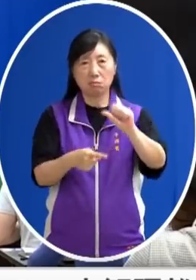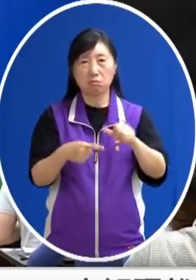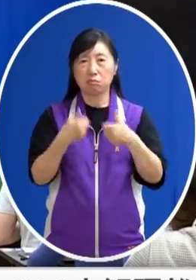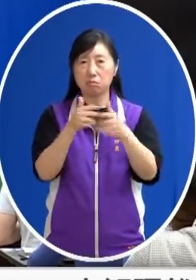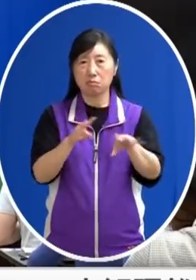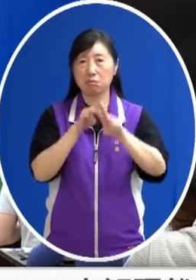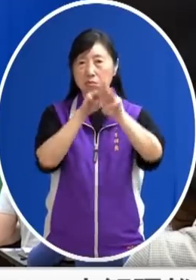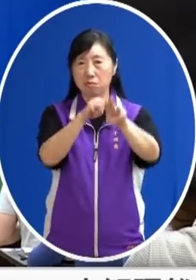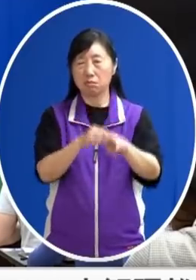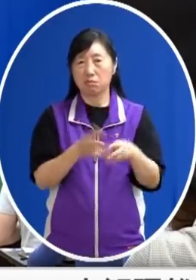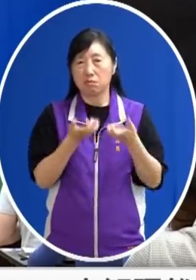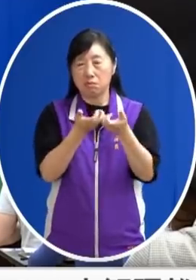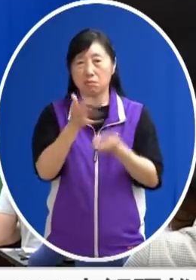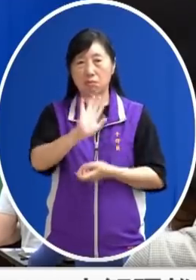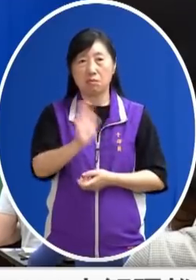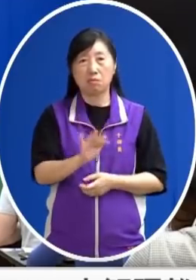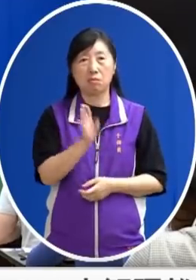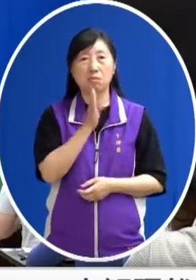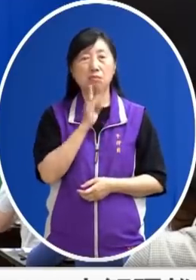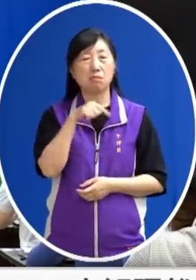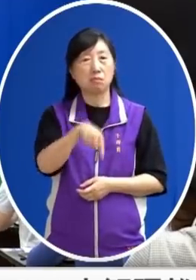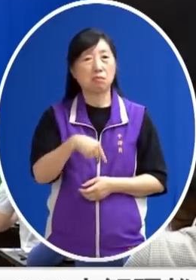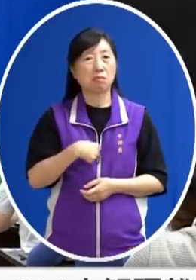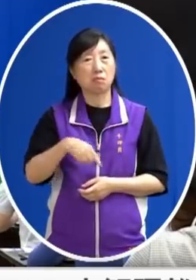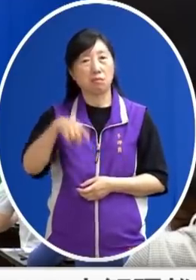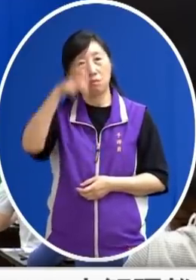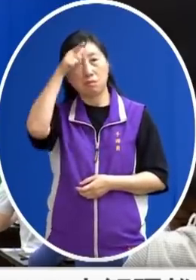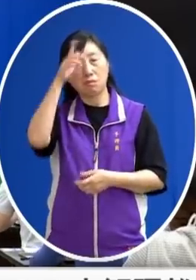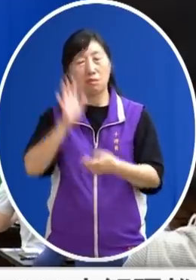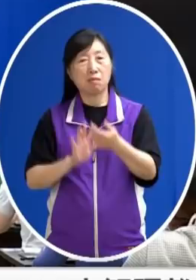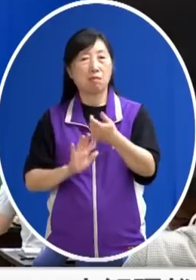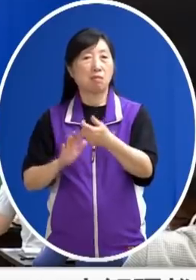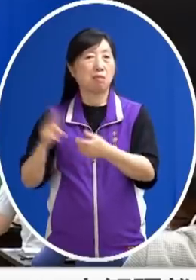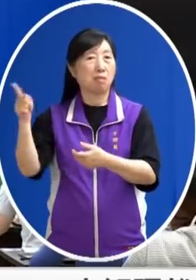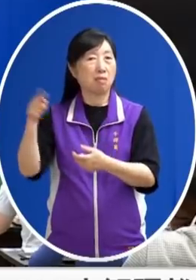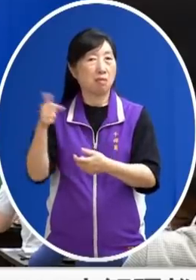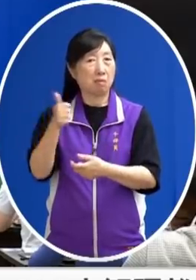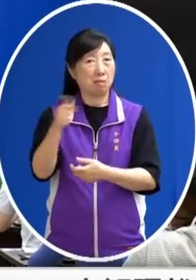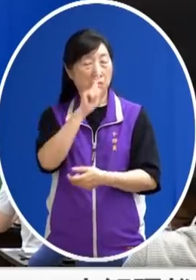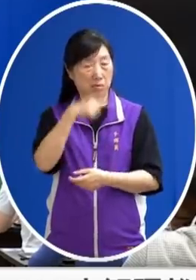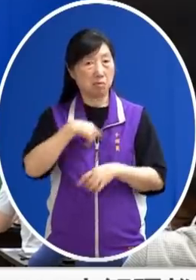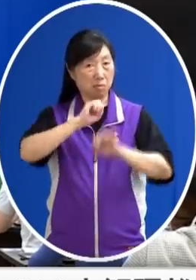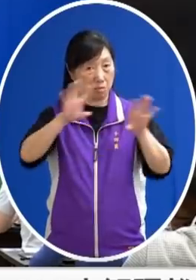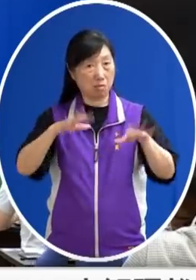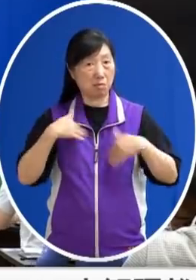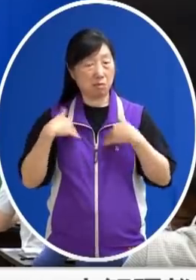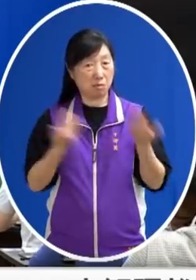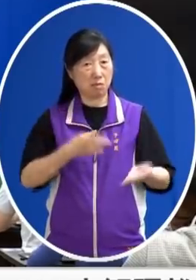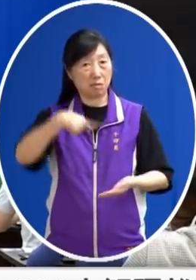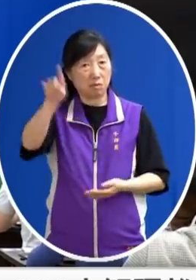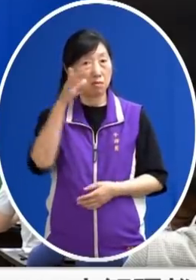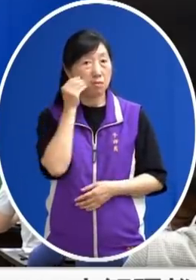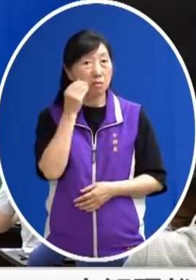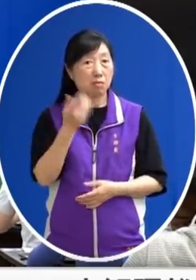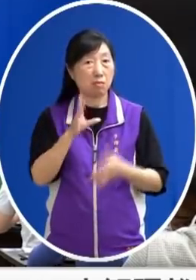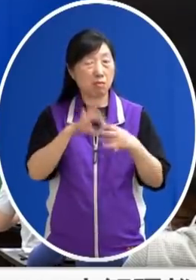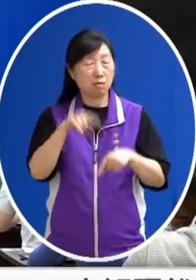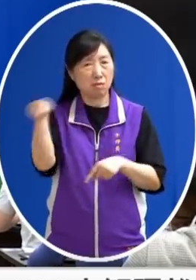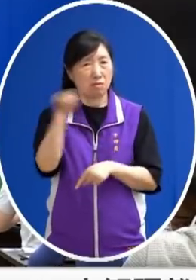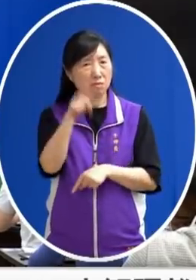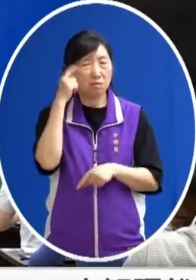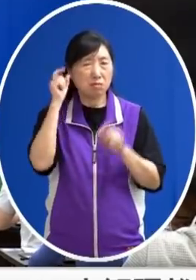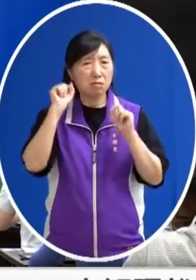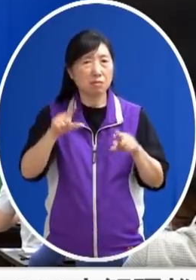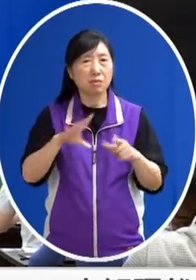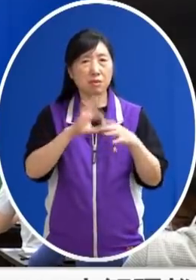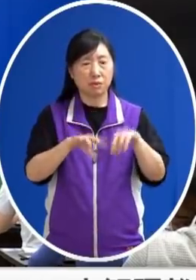南市长黄伟哲是欢迎民众五一连假的时候到台南观光，这不同调让民众有一点不知所措。请问一下，指挥中心对于五